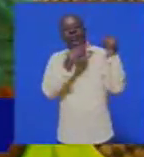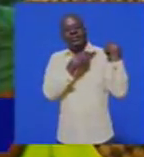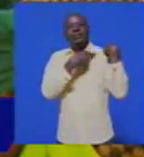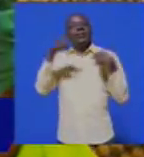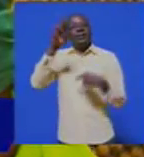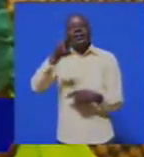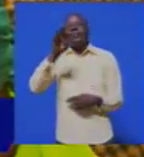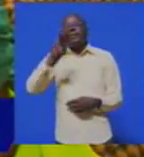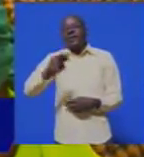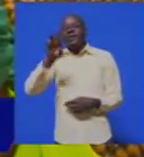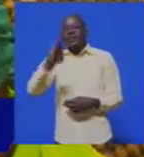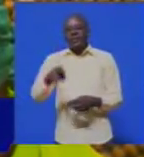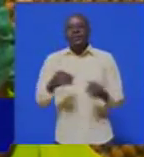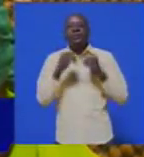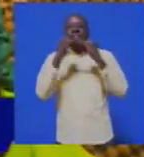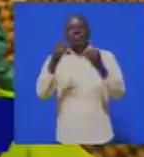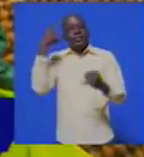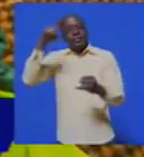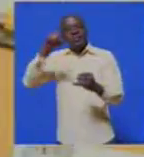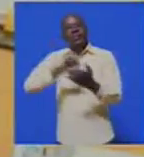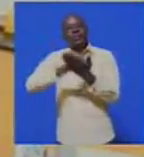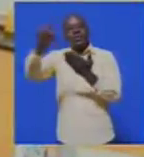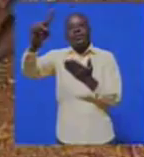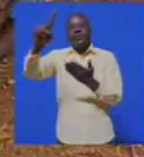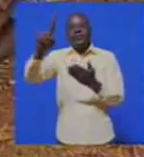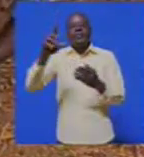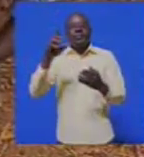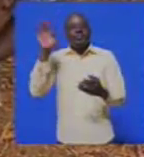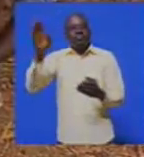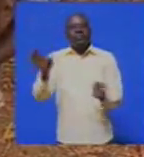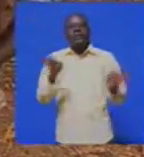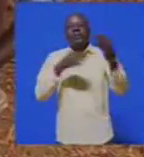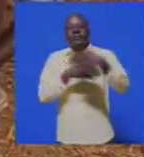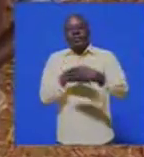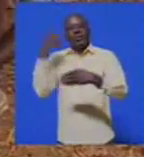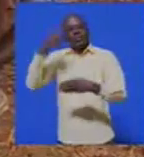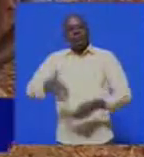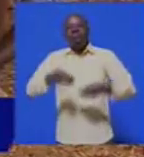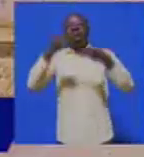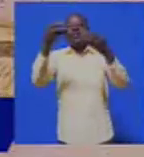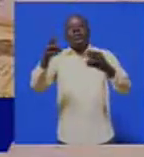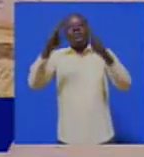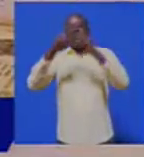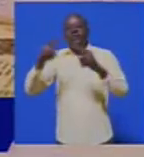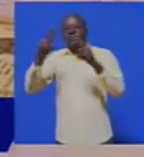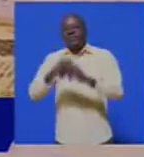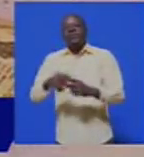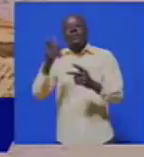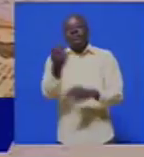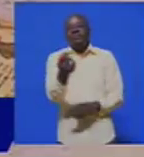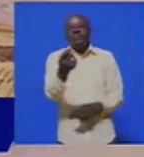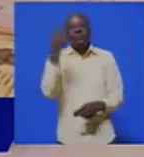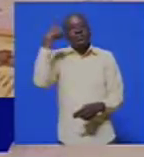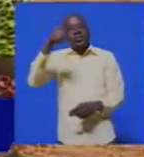s'est présenté à la presse ce week-end. Des boutiques mobiles pour ravitailler les villages en céréales suite au déficit de la